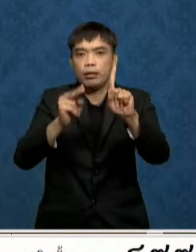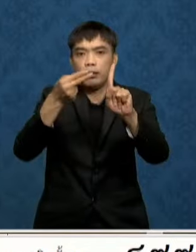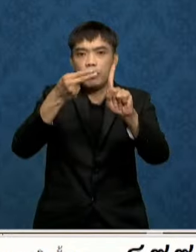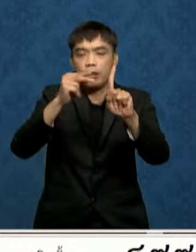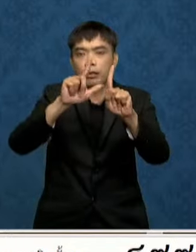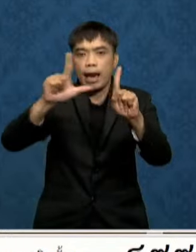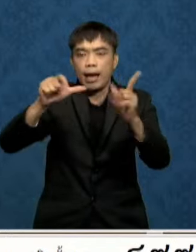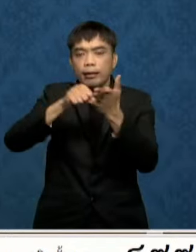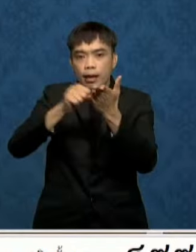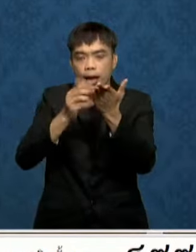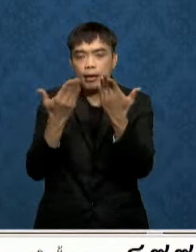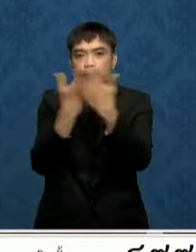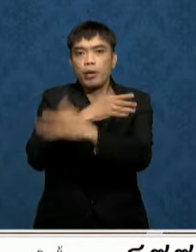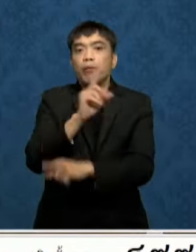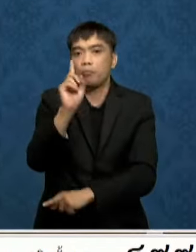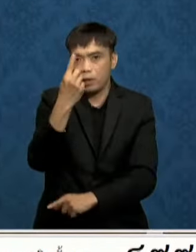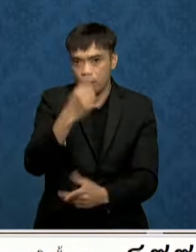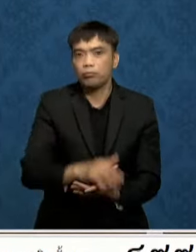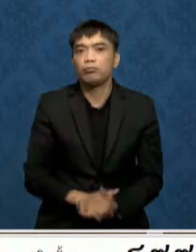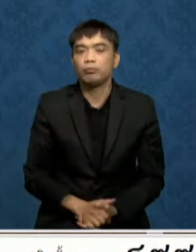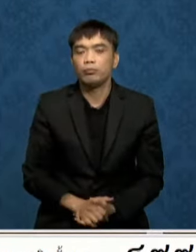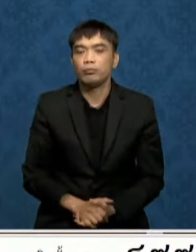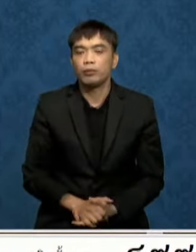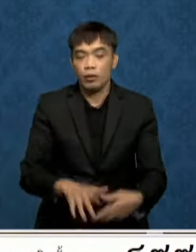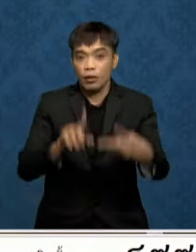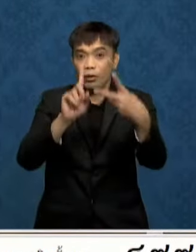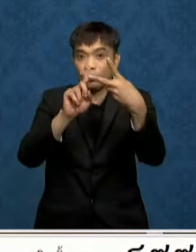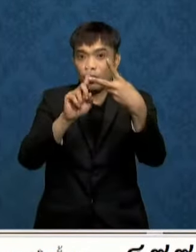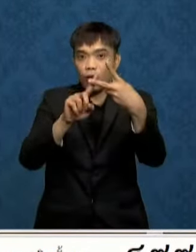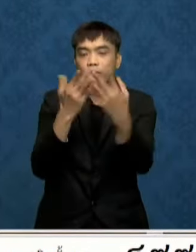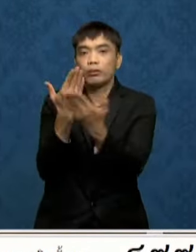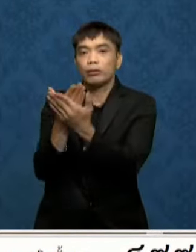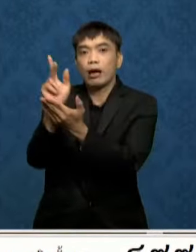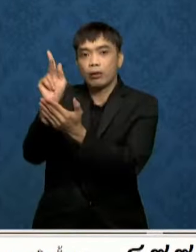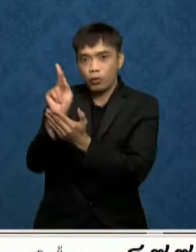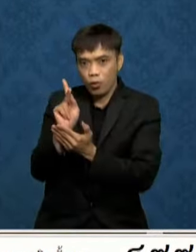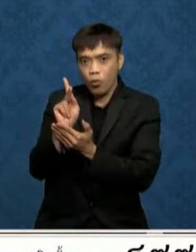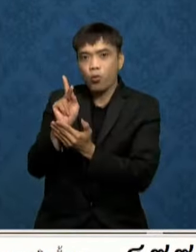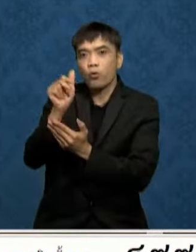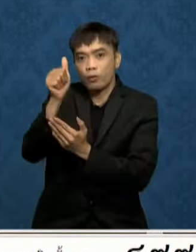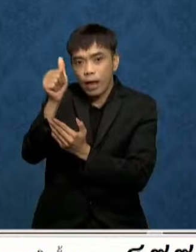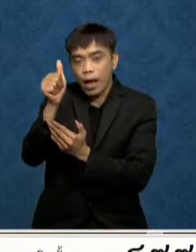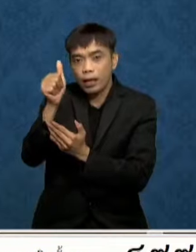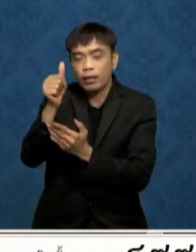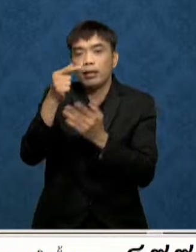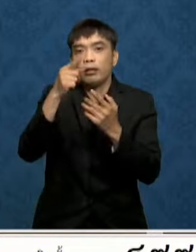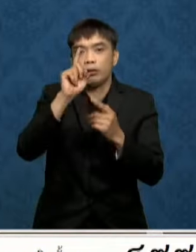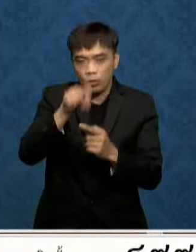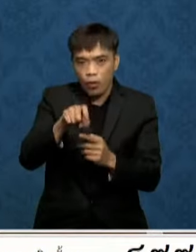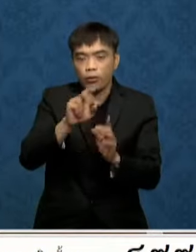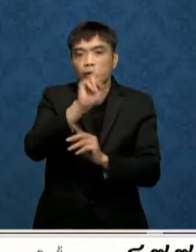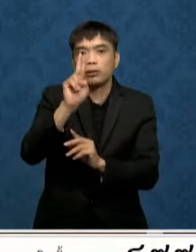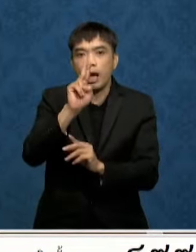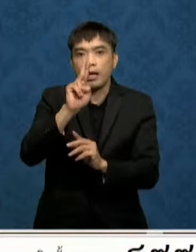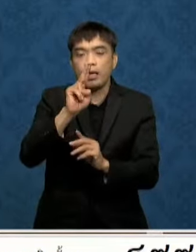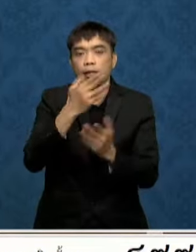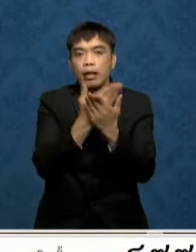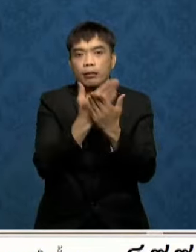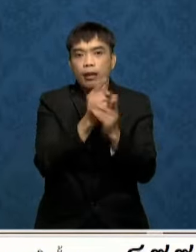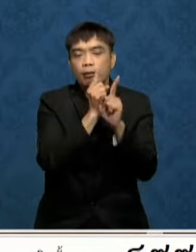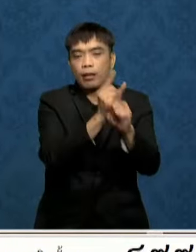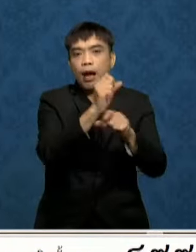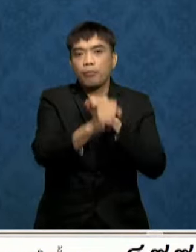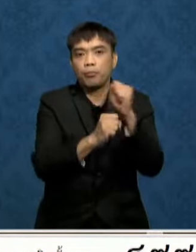ท่านประธานเหตุผลข้อที่ 2ค่ะถึงจะกู้ได้ก็ต้องใช้ภายในปีงบประมาณตามกฎหมาย